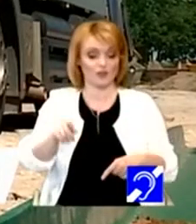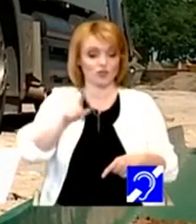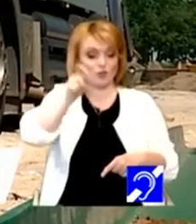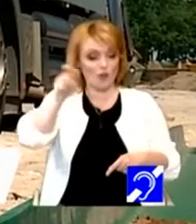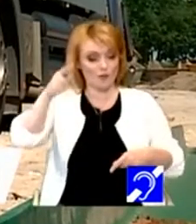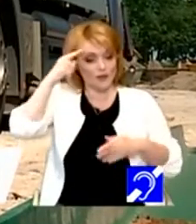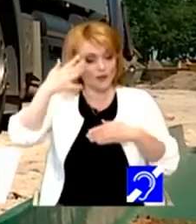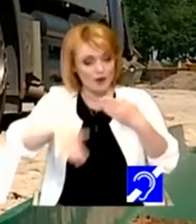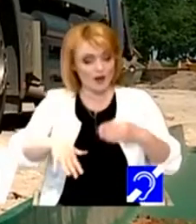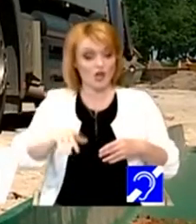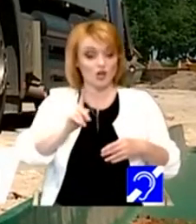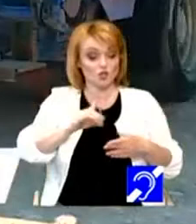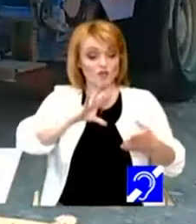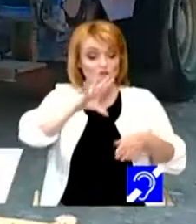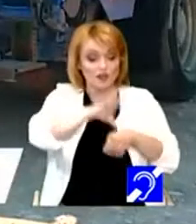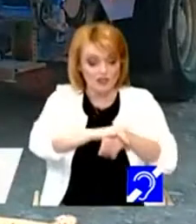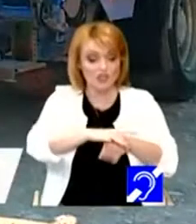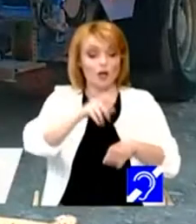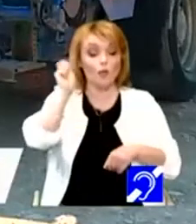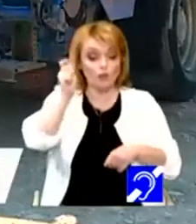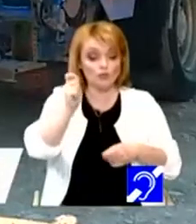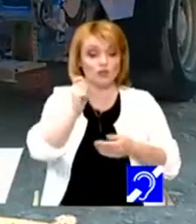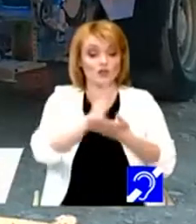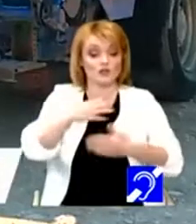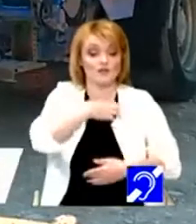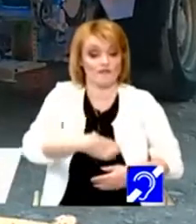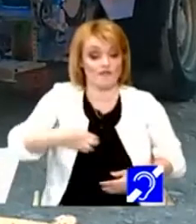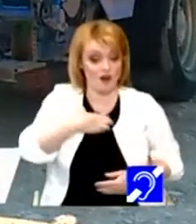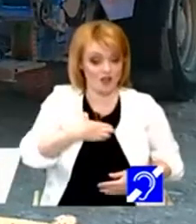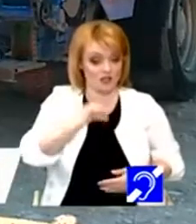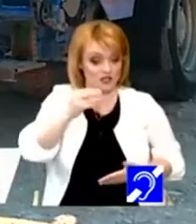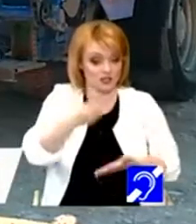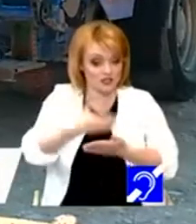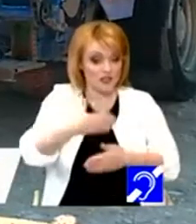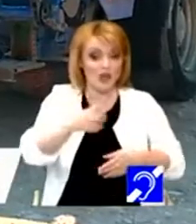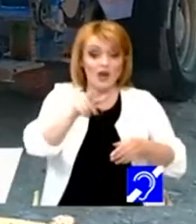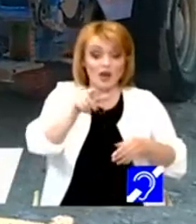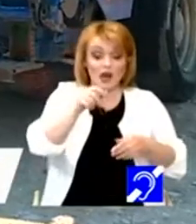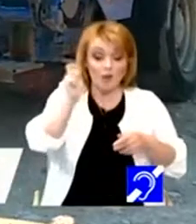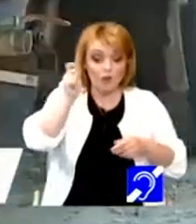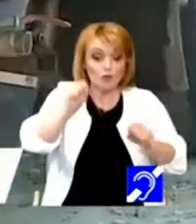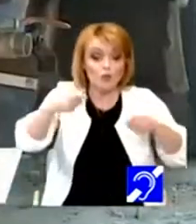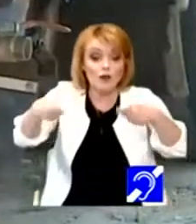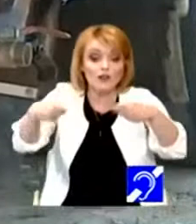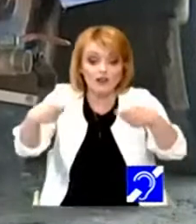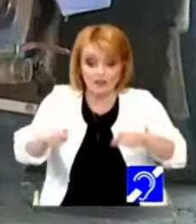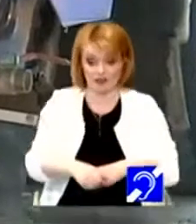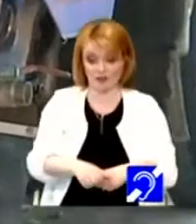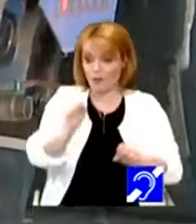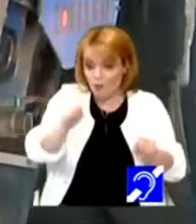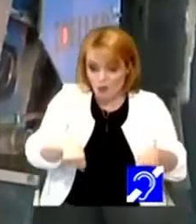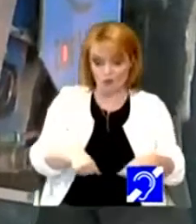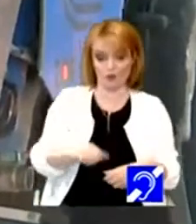okay, waste is something very precious. You can sell it, you can do something with it, and it's good for the nature. This